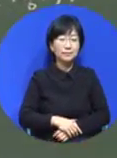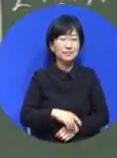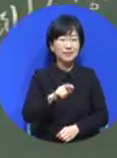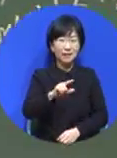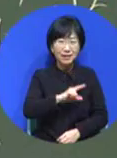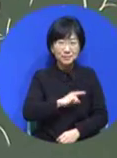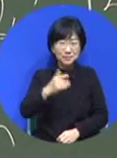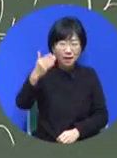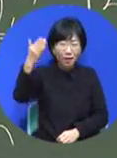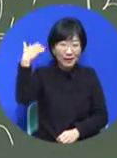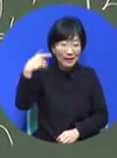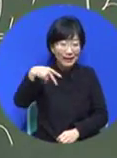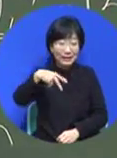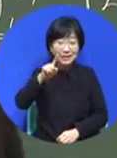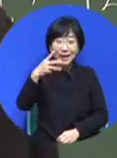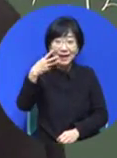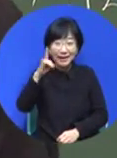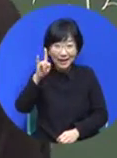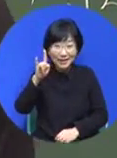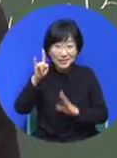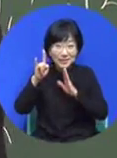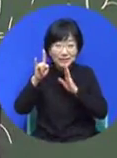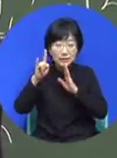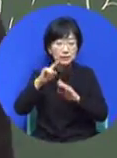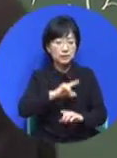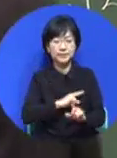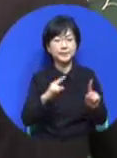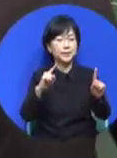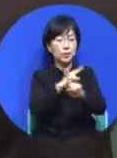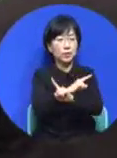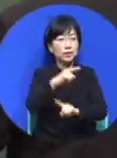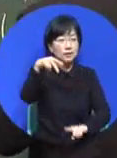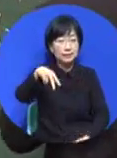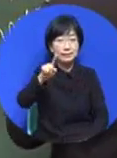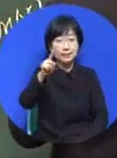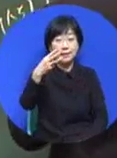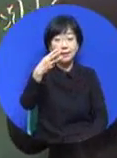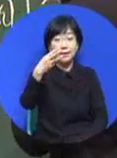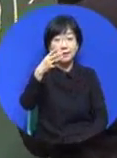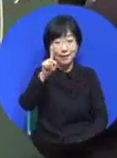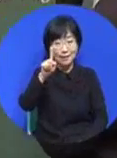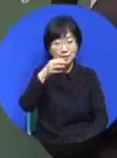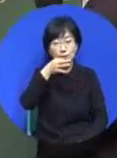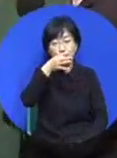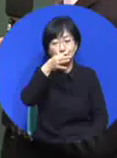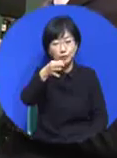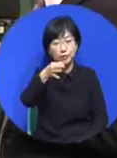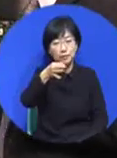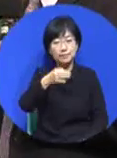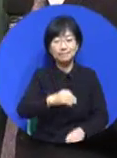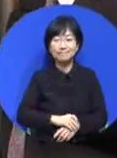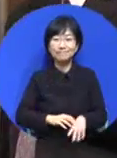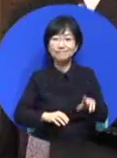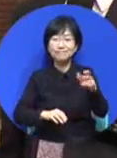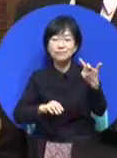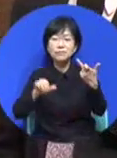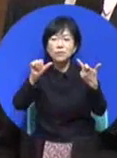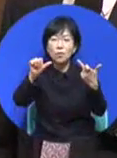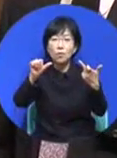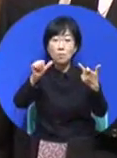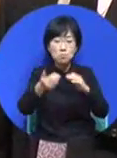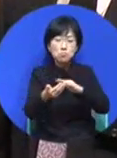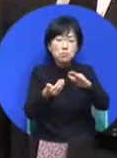사례인데 사라라고 해라. Before her name was Sarai, but now it shall be Sarah. 5절입니다. Then verse